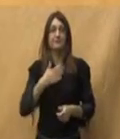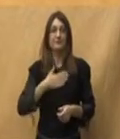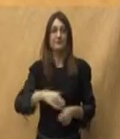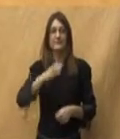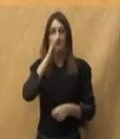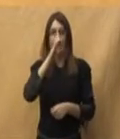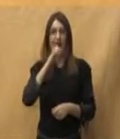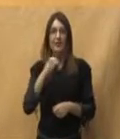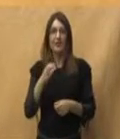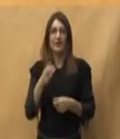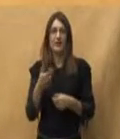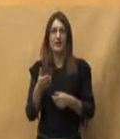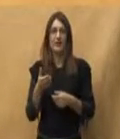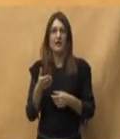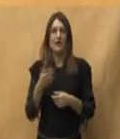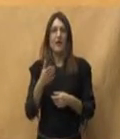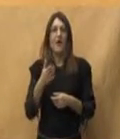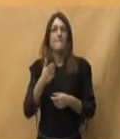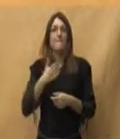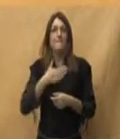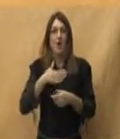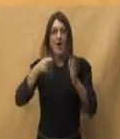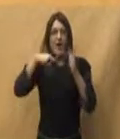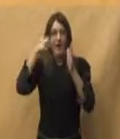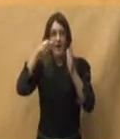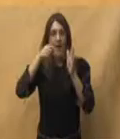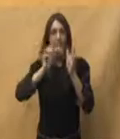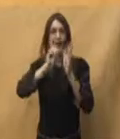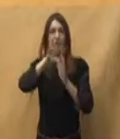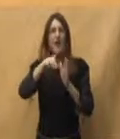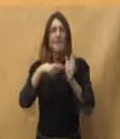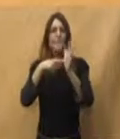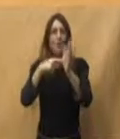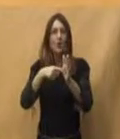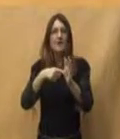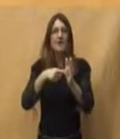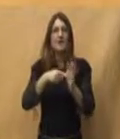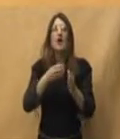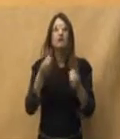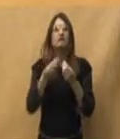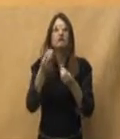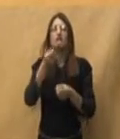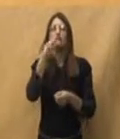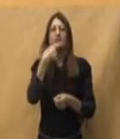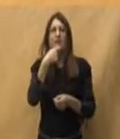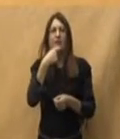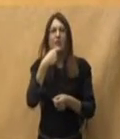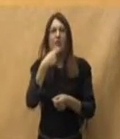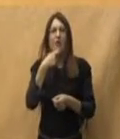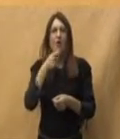moj će kamermen pokazati ovu sliku, što i kako jedemo, sve je pod kontrolom, upitnik, jel da? Ovu ćemo knjigu